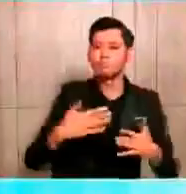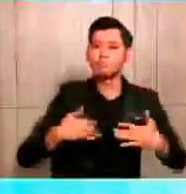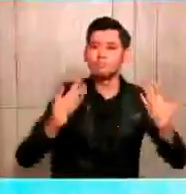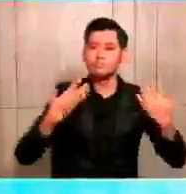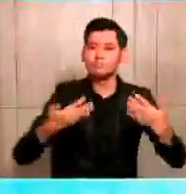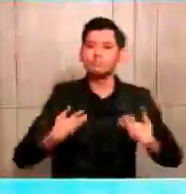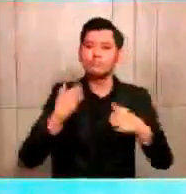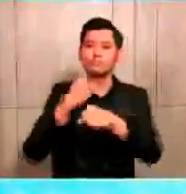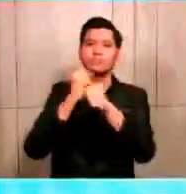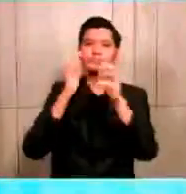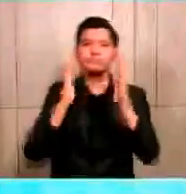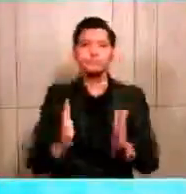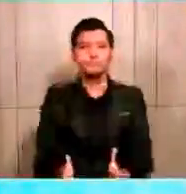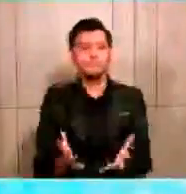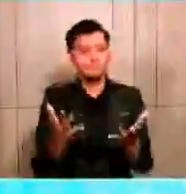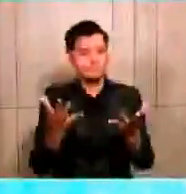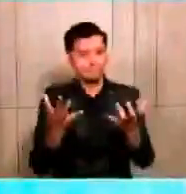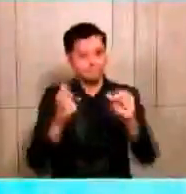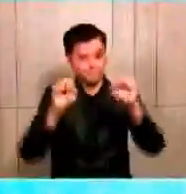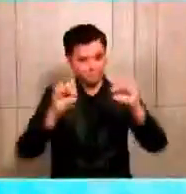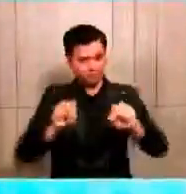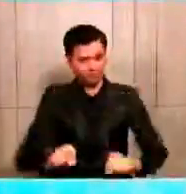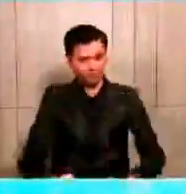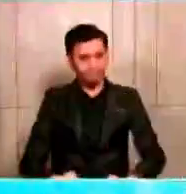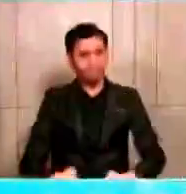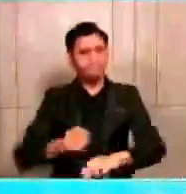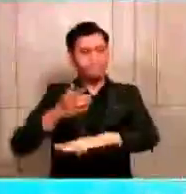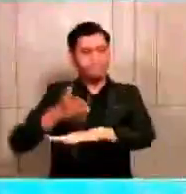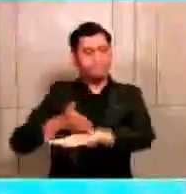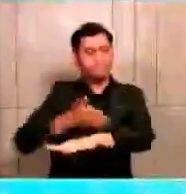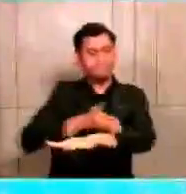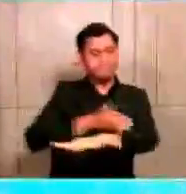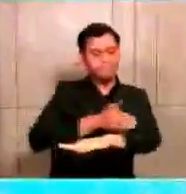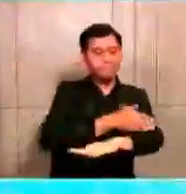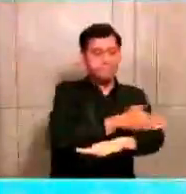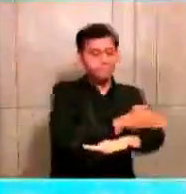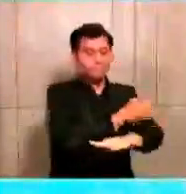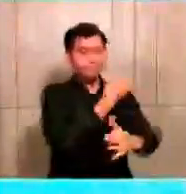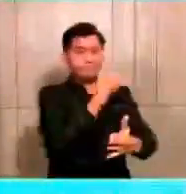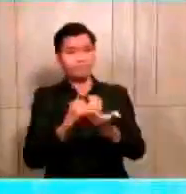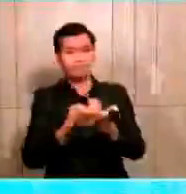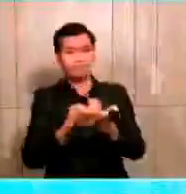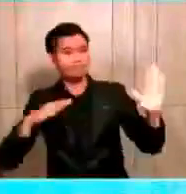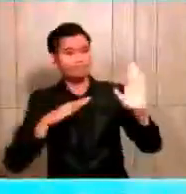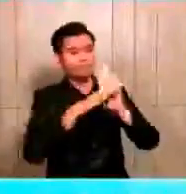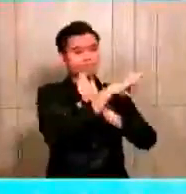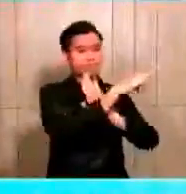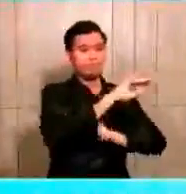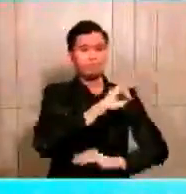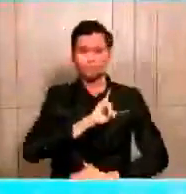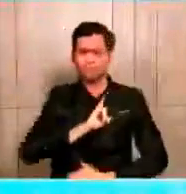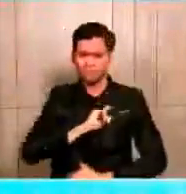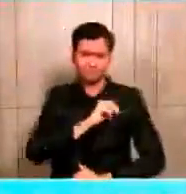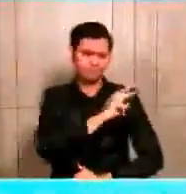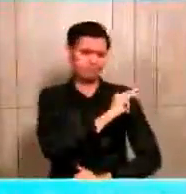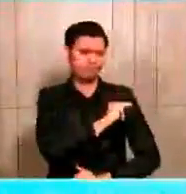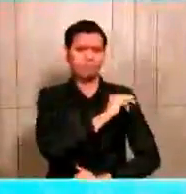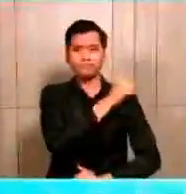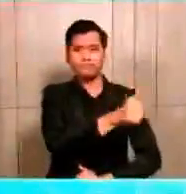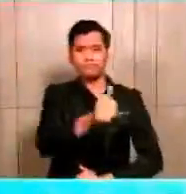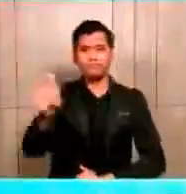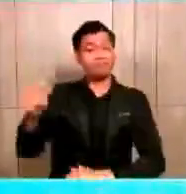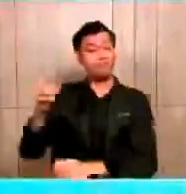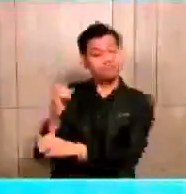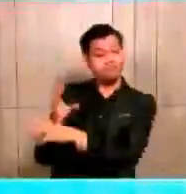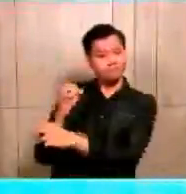dan merencakan pemulihan ekonomi negara saya dan barisan kabinet commited di dalam